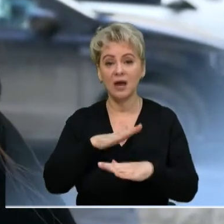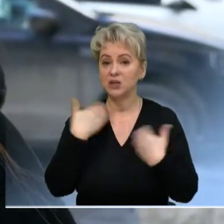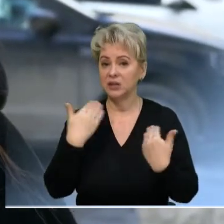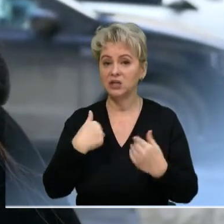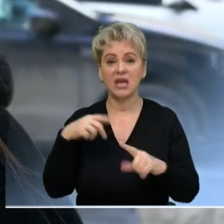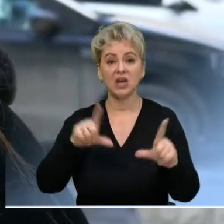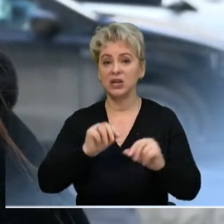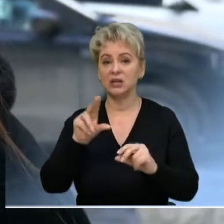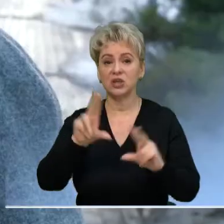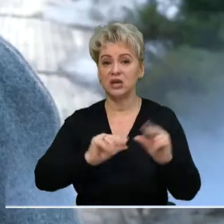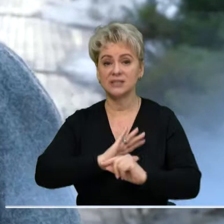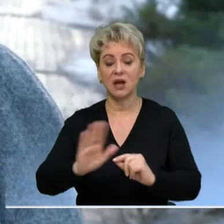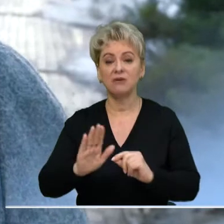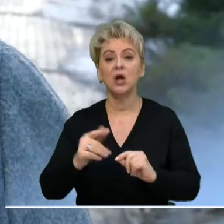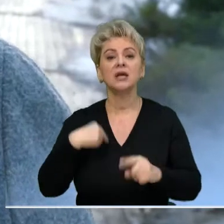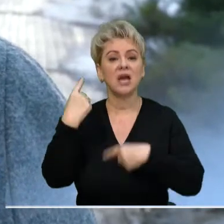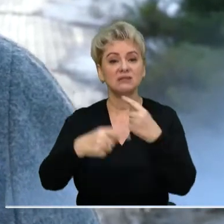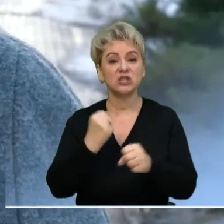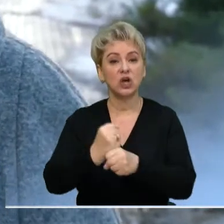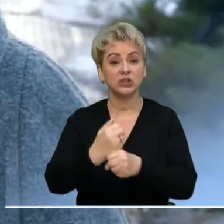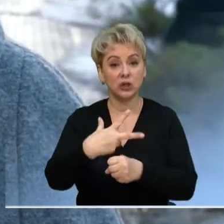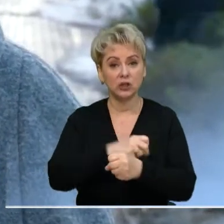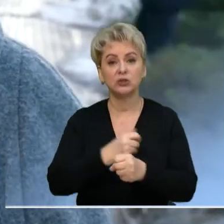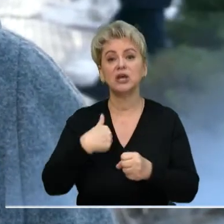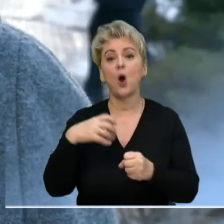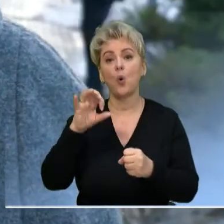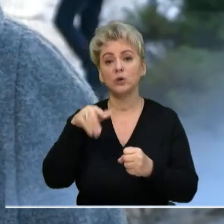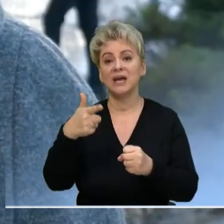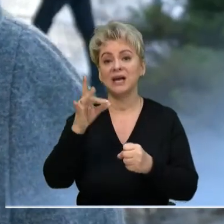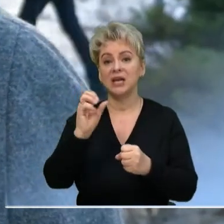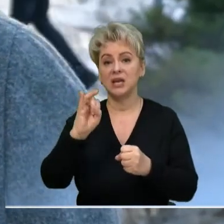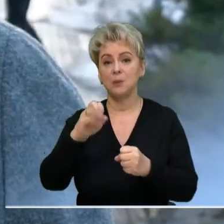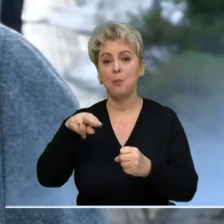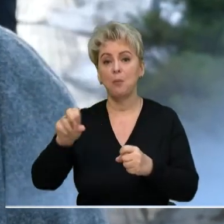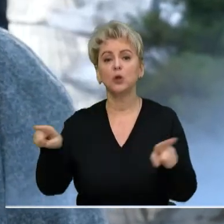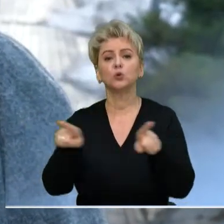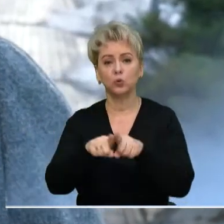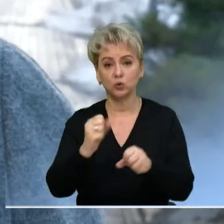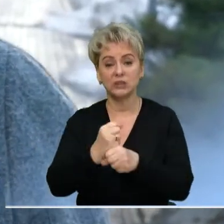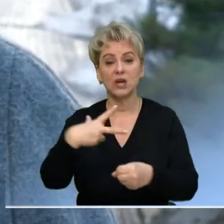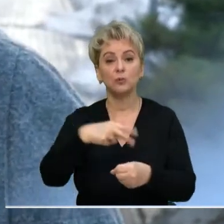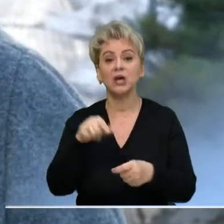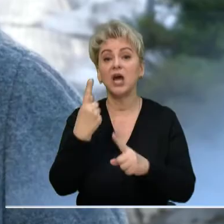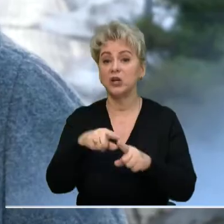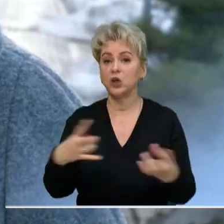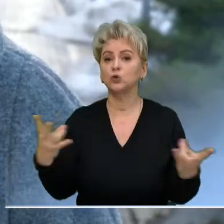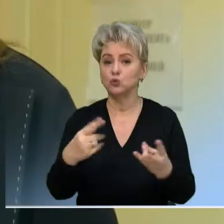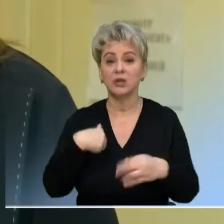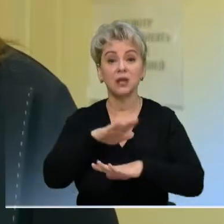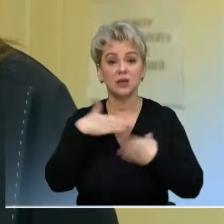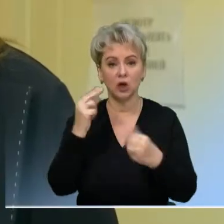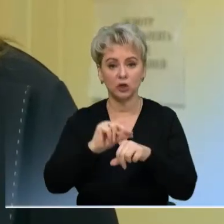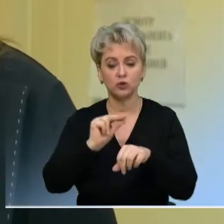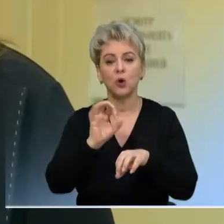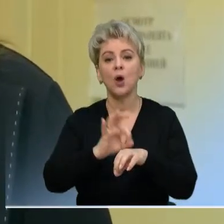не рисковала, не стала. Я всегда делаю прививки, я от гриппа делаю прививки. Я считаю, что это нужно, я не хочу болеть.